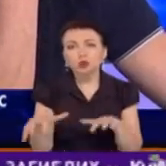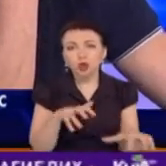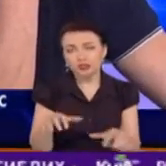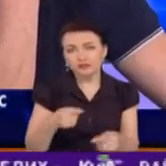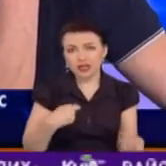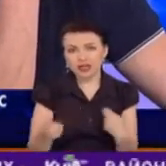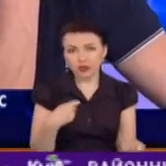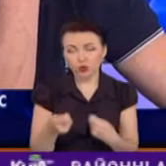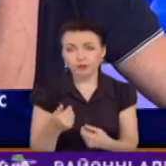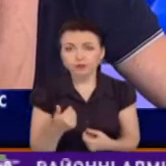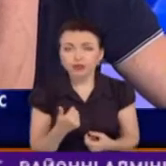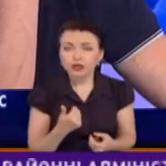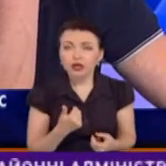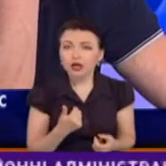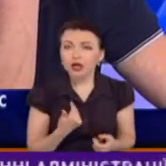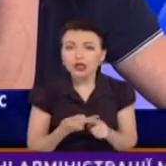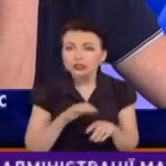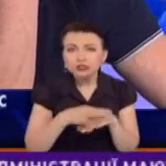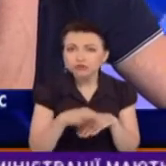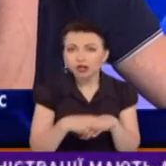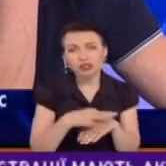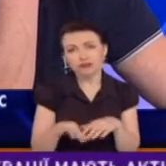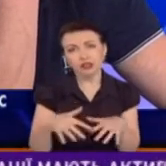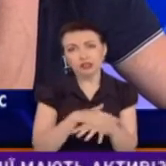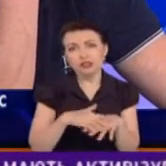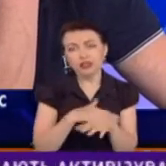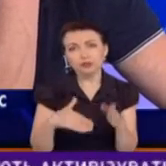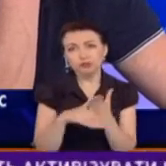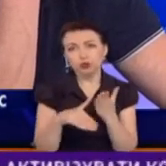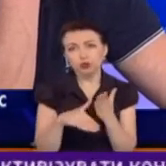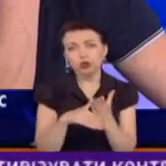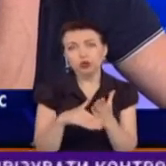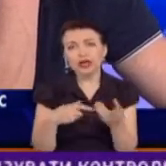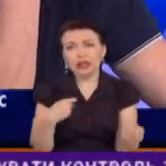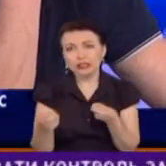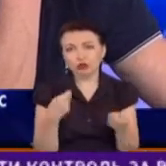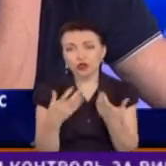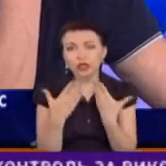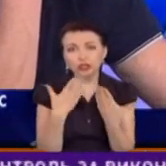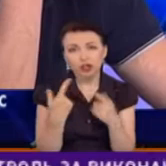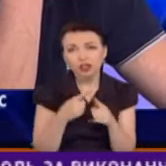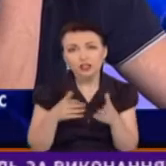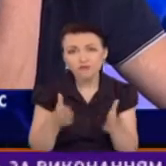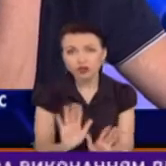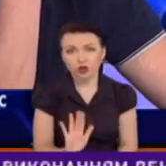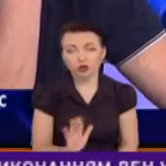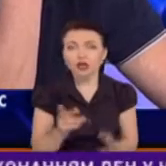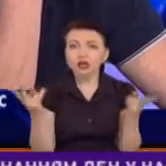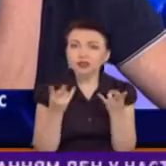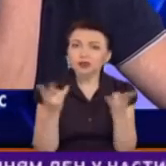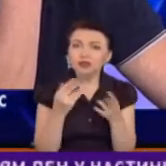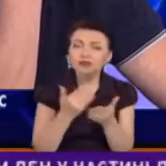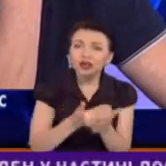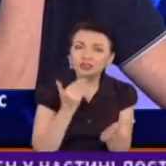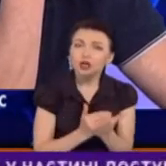И, значит, вот это издевательство над населением с помощью рыночных отношений, это не выход. Необходимо, в конце